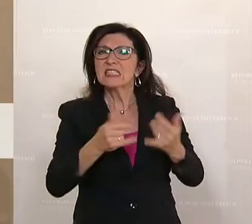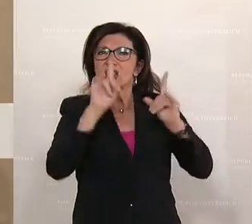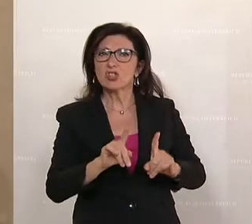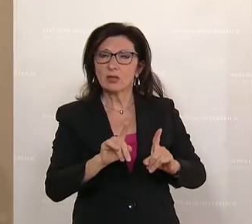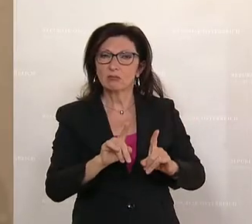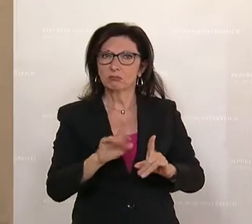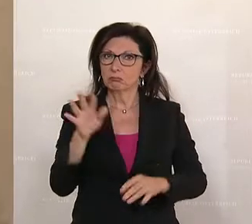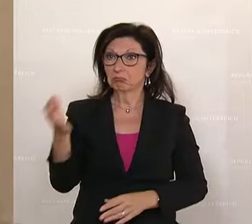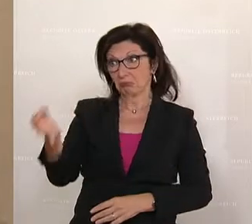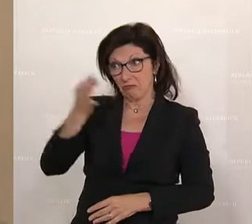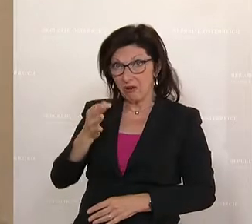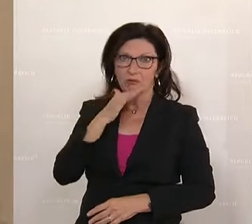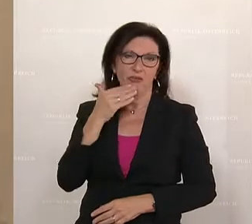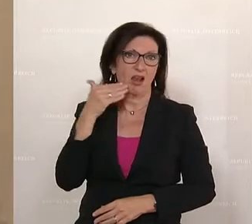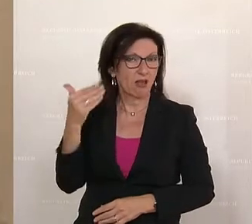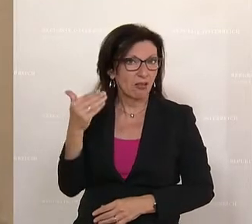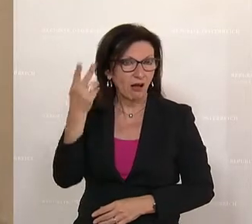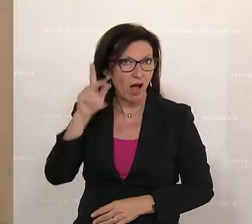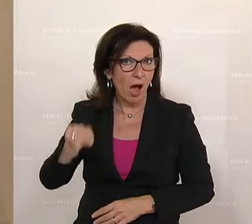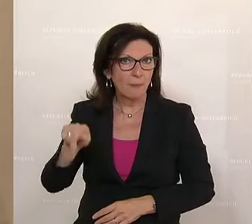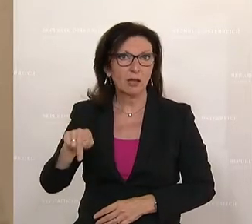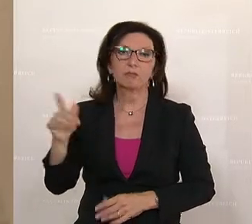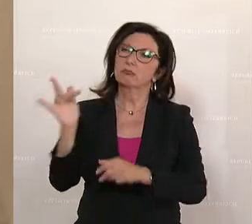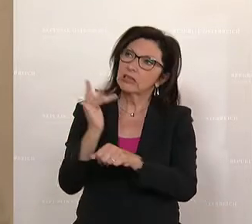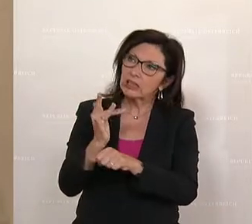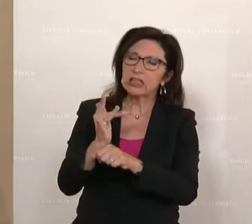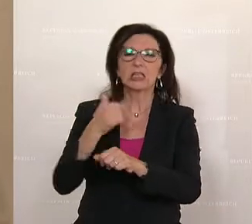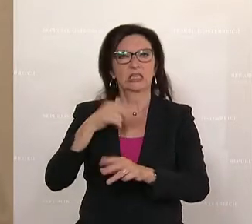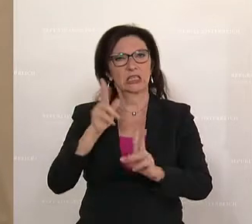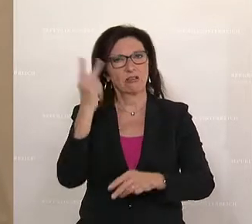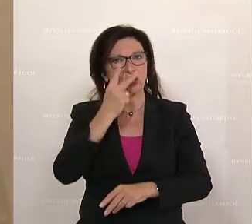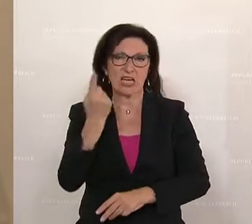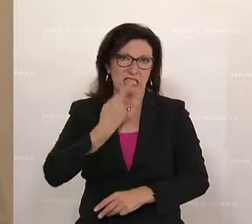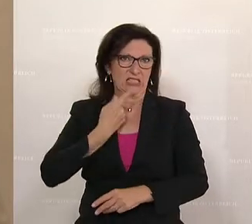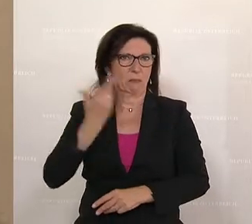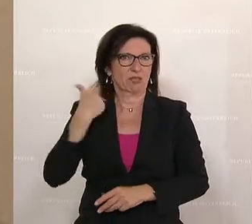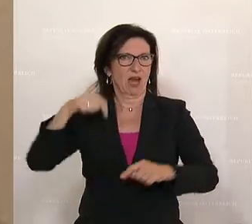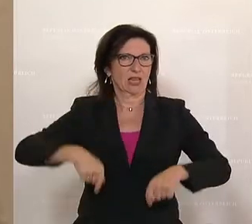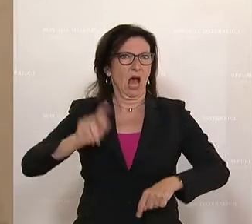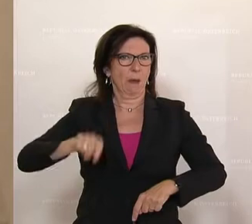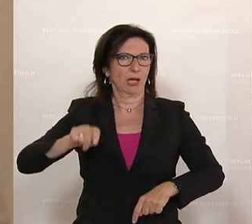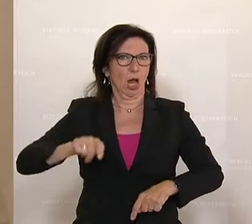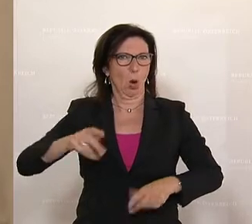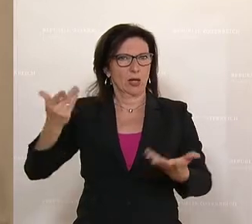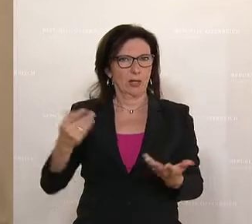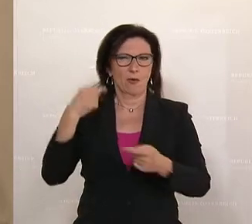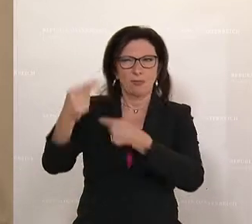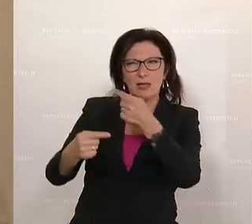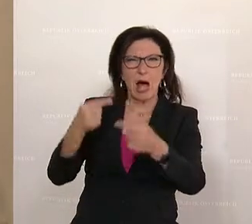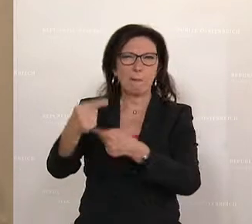Dank für die Frage, Herr Abgeordneter. Ich kann Ihre Kritik nachvollziehen. Als ich selbst Abgeordneter in diesem Hohen Haus war, habe ich das Prozedere auch ein